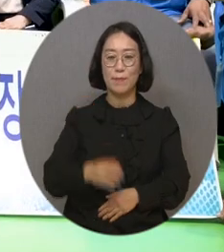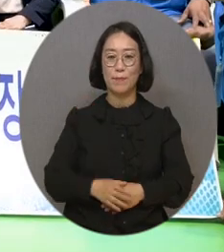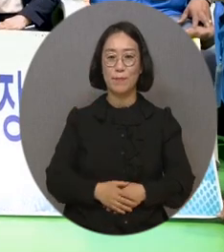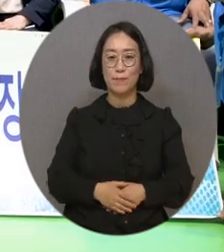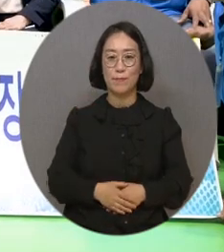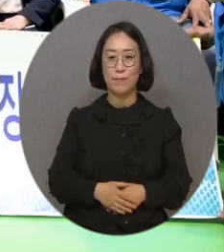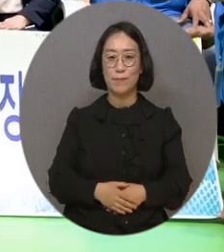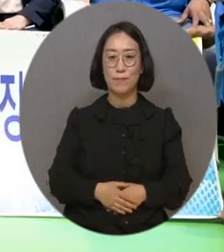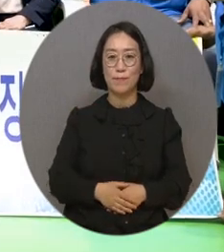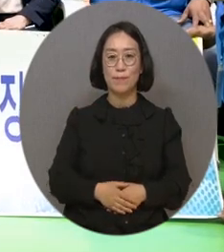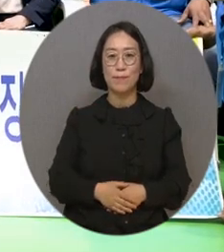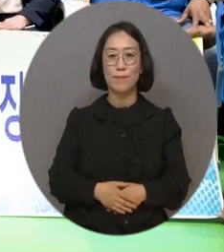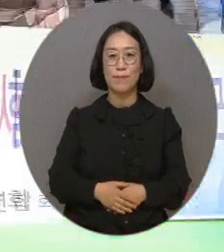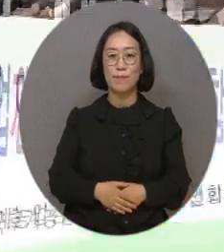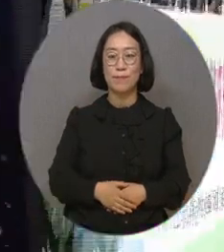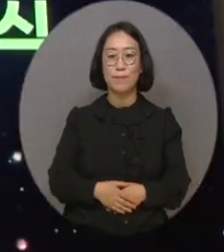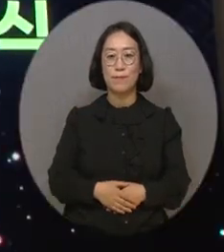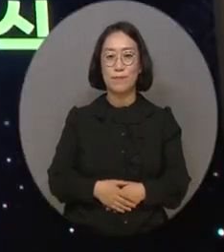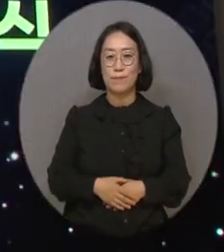이종현입니다.